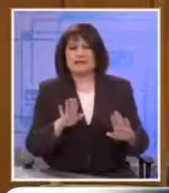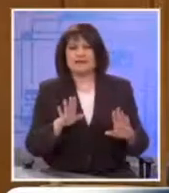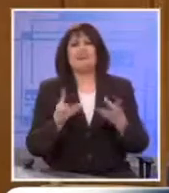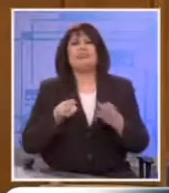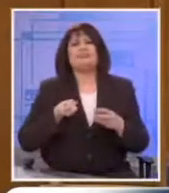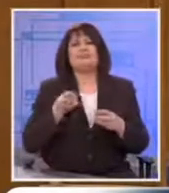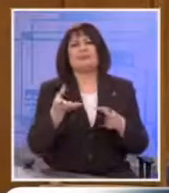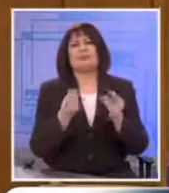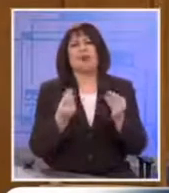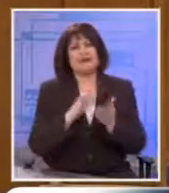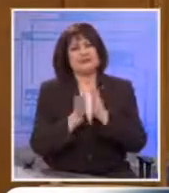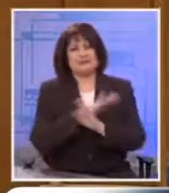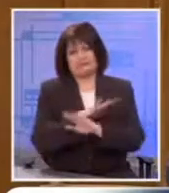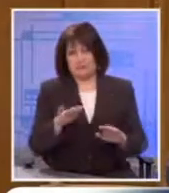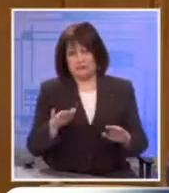πολλές.